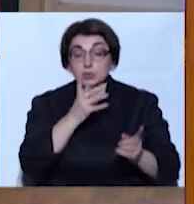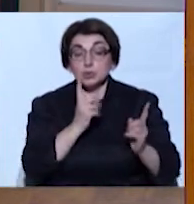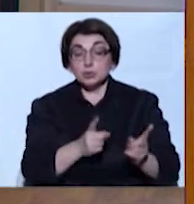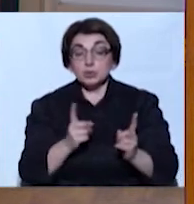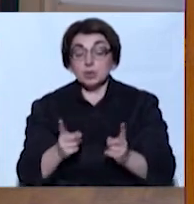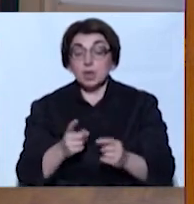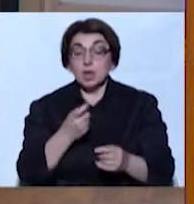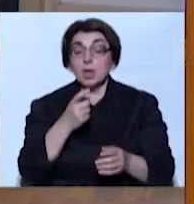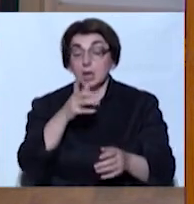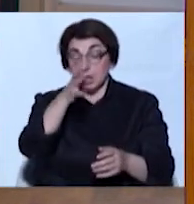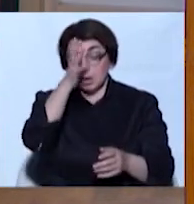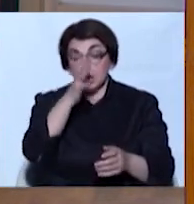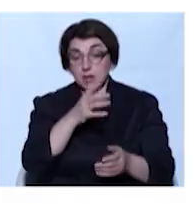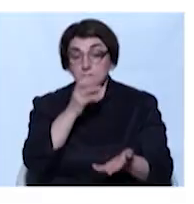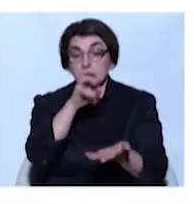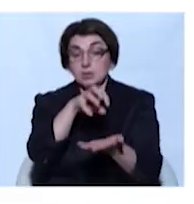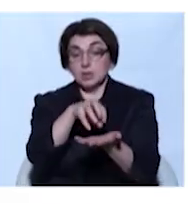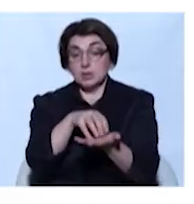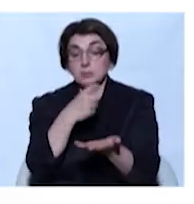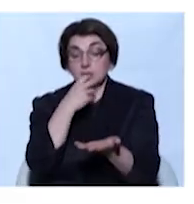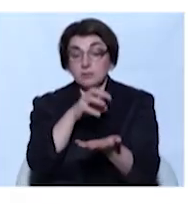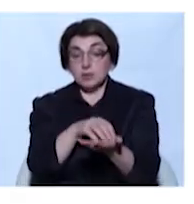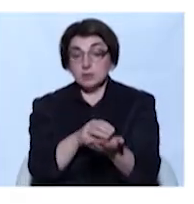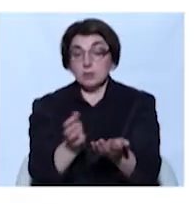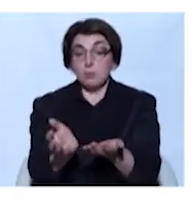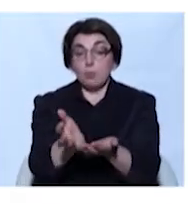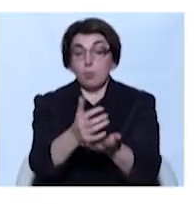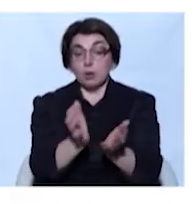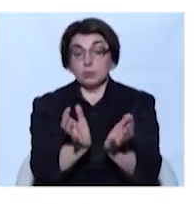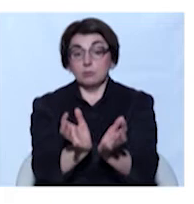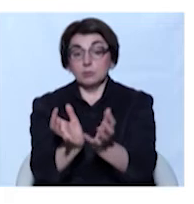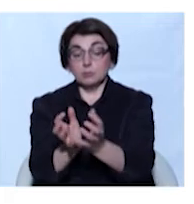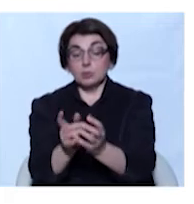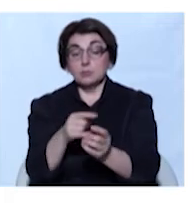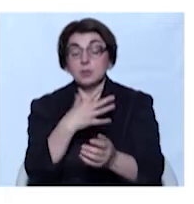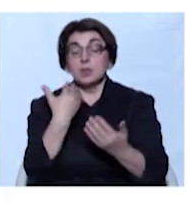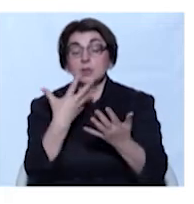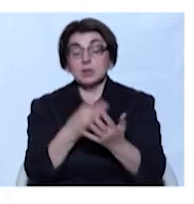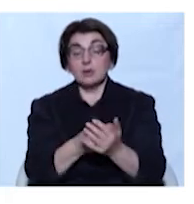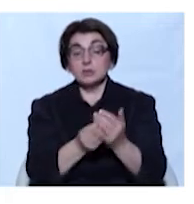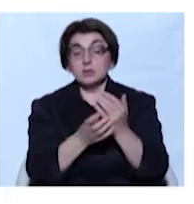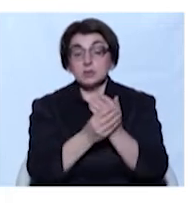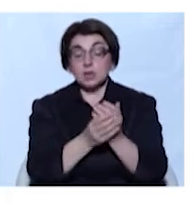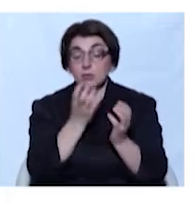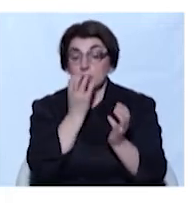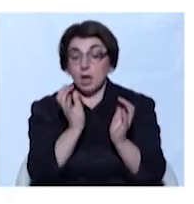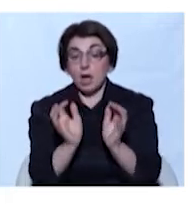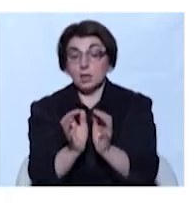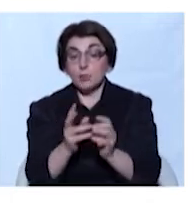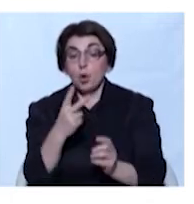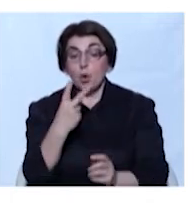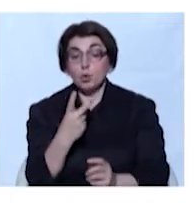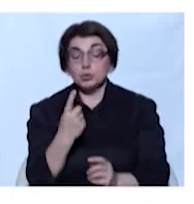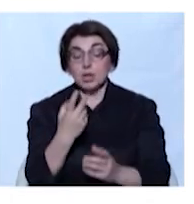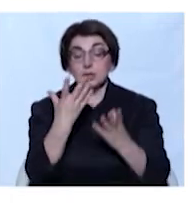ქათამიდებს კვერცხებს, აგროვებს ბუდეში, შემდეგ თავისი სხეულით ათბობს კვერცხს. 21 დღე